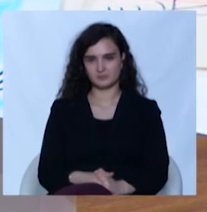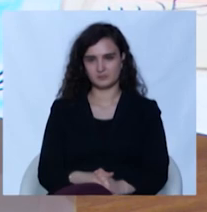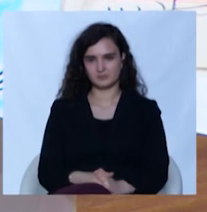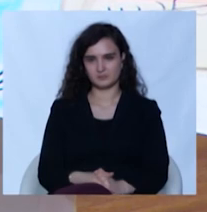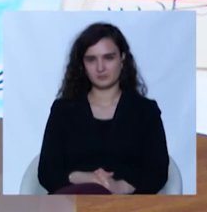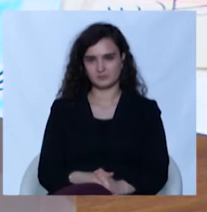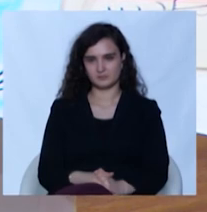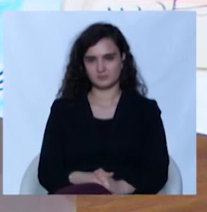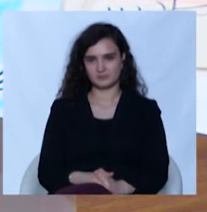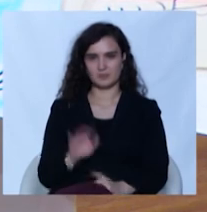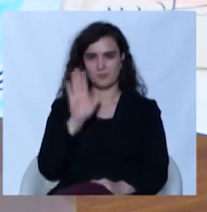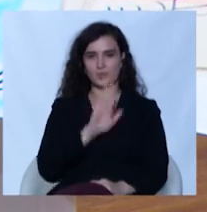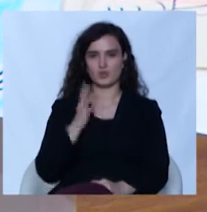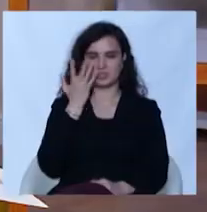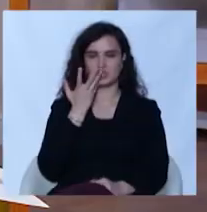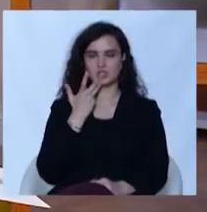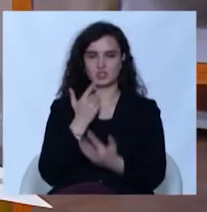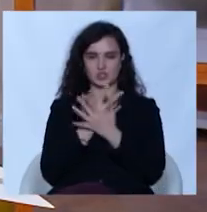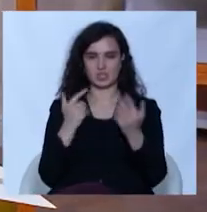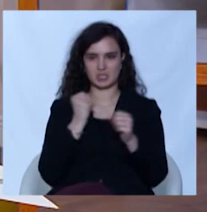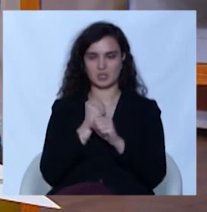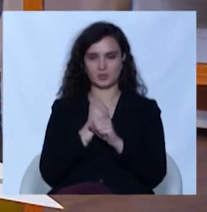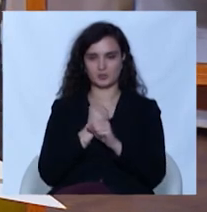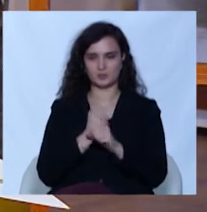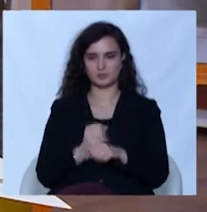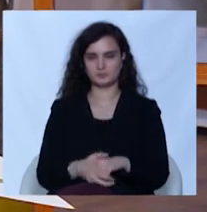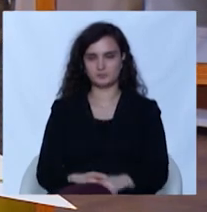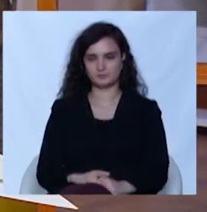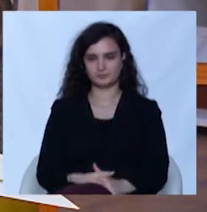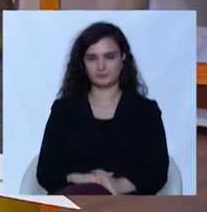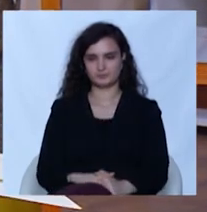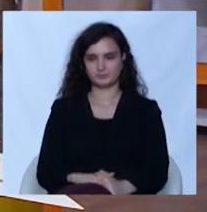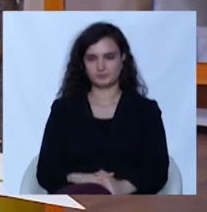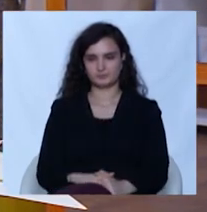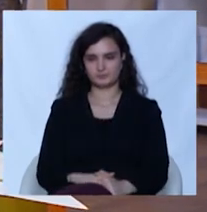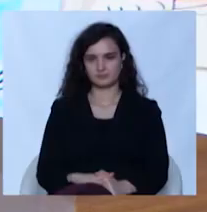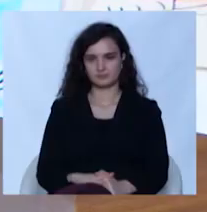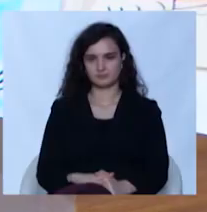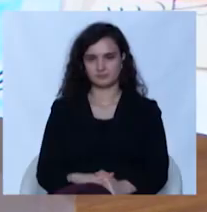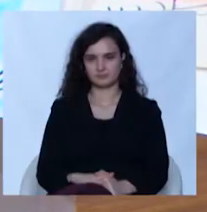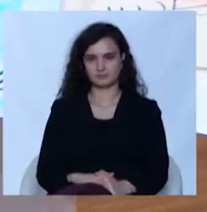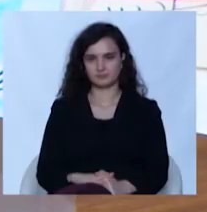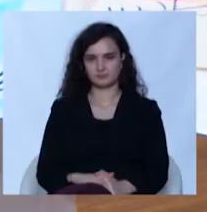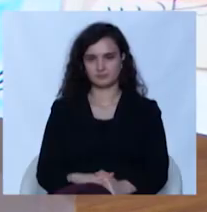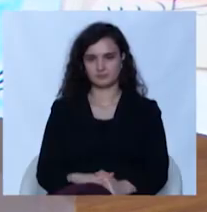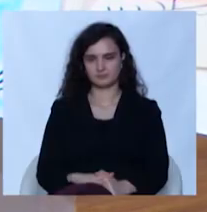გავუკეთოთ ფონი ჭრელი. პირდაპირ ესე გავუკეთოთ. აი ნახეთ. აი ამითე